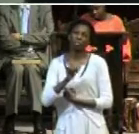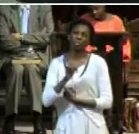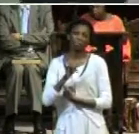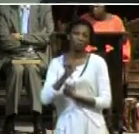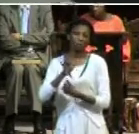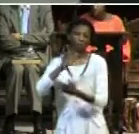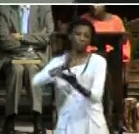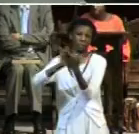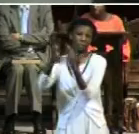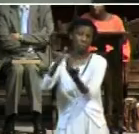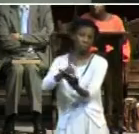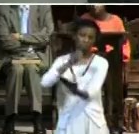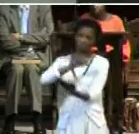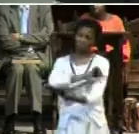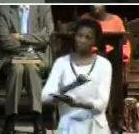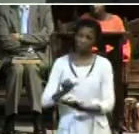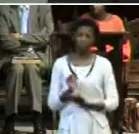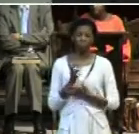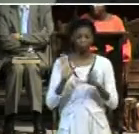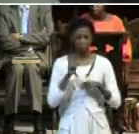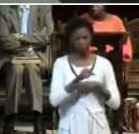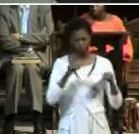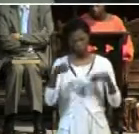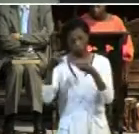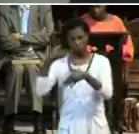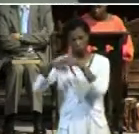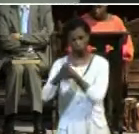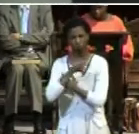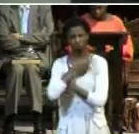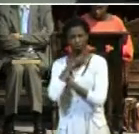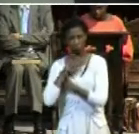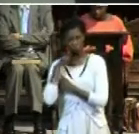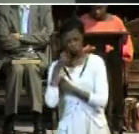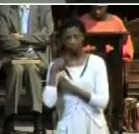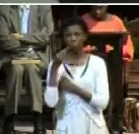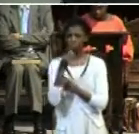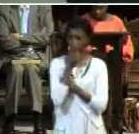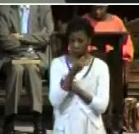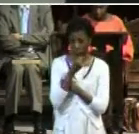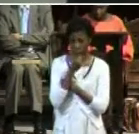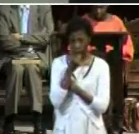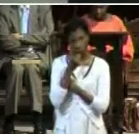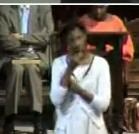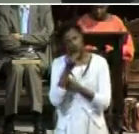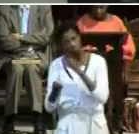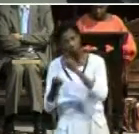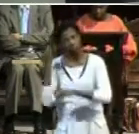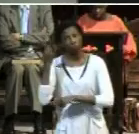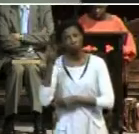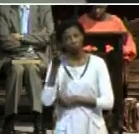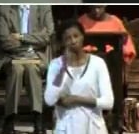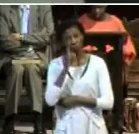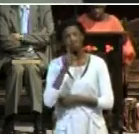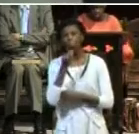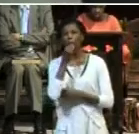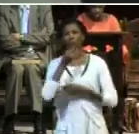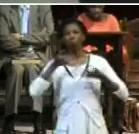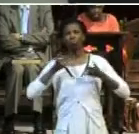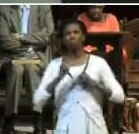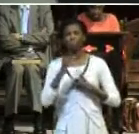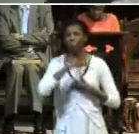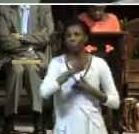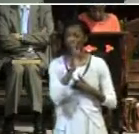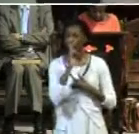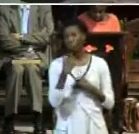pharisiens. Voilà, Jésus va chez un pharisien. Il va prendre un repas important. On mange couché, hein, ce n'est pas un repas rapide,